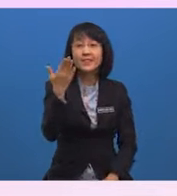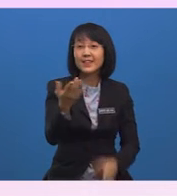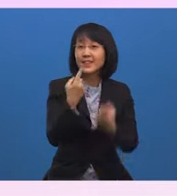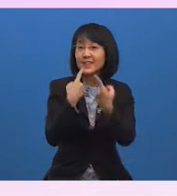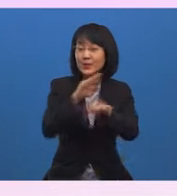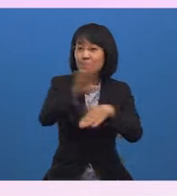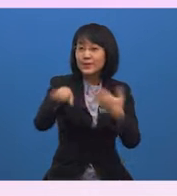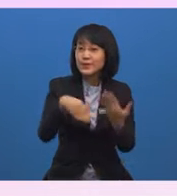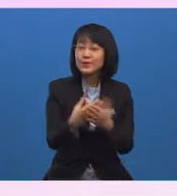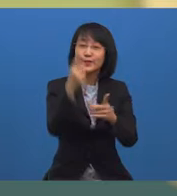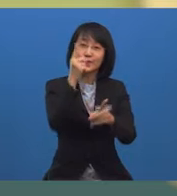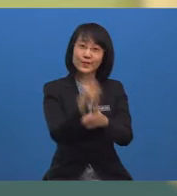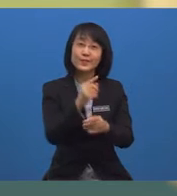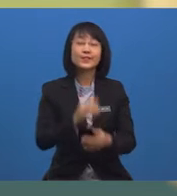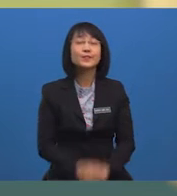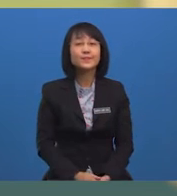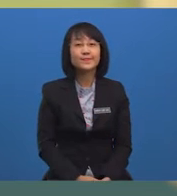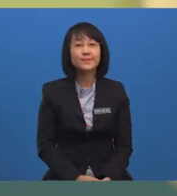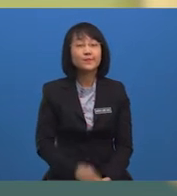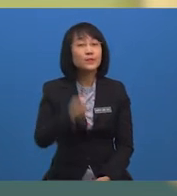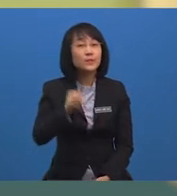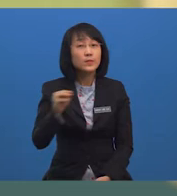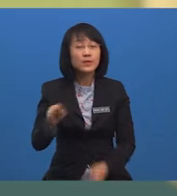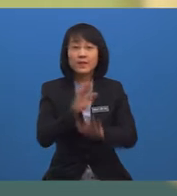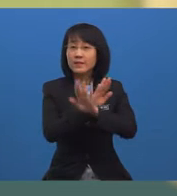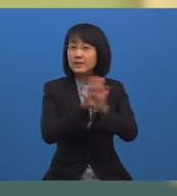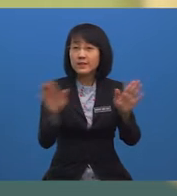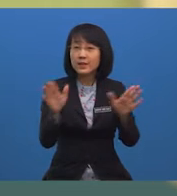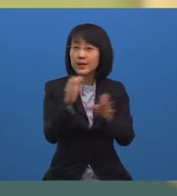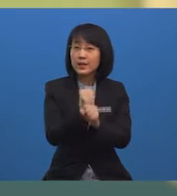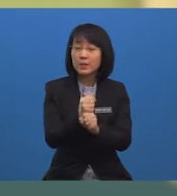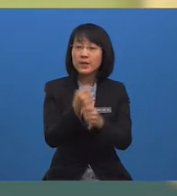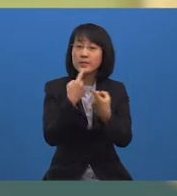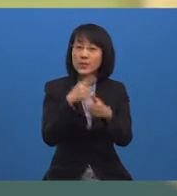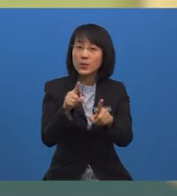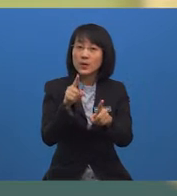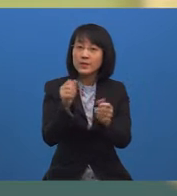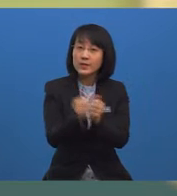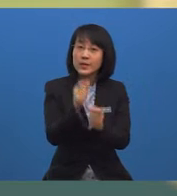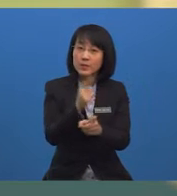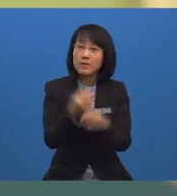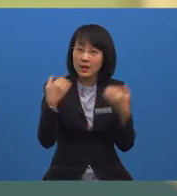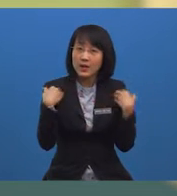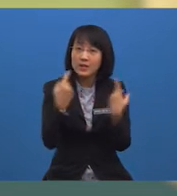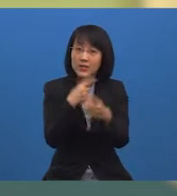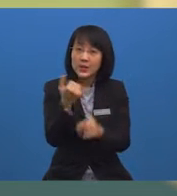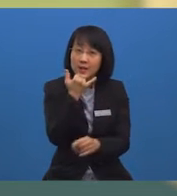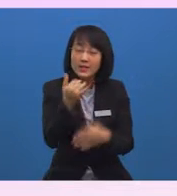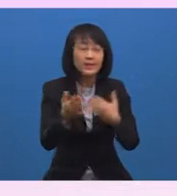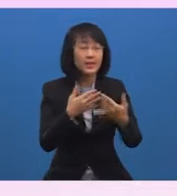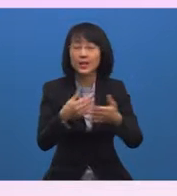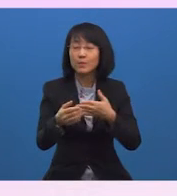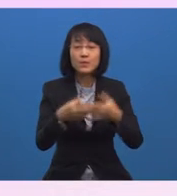semua betul. Murid-murid yang tidak dapat menjawab dengan betul, cuba usaha lagi. Jangan putus